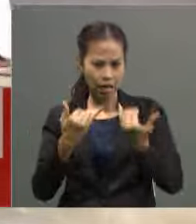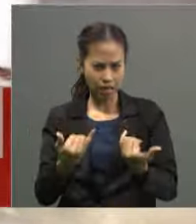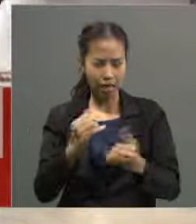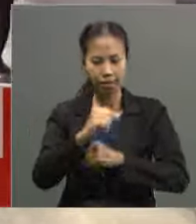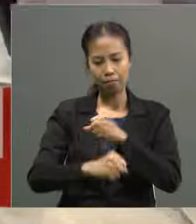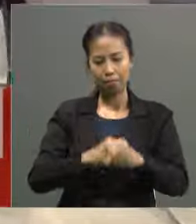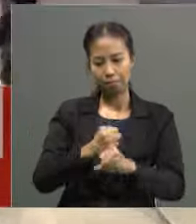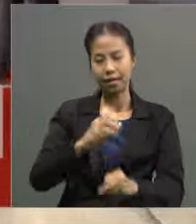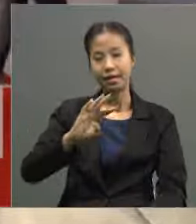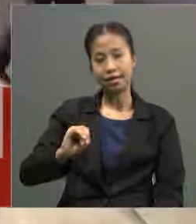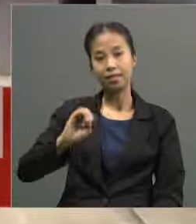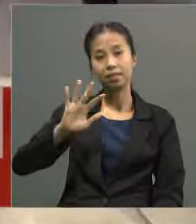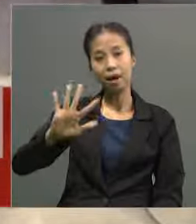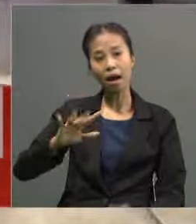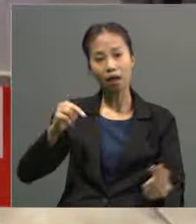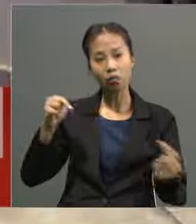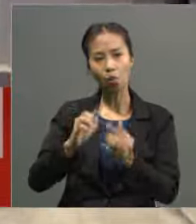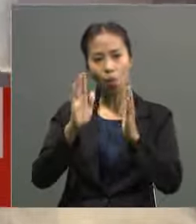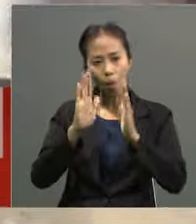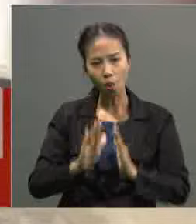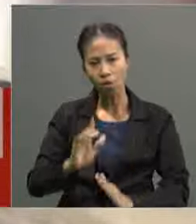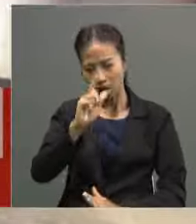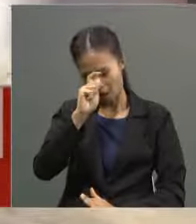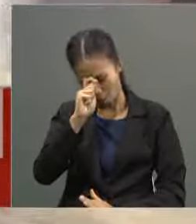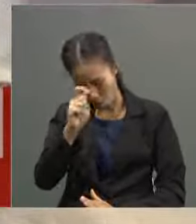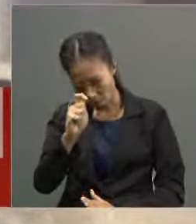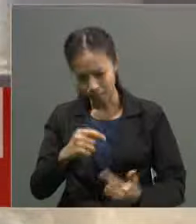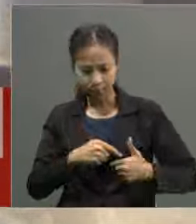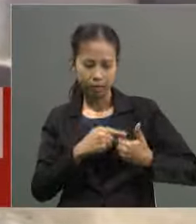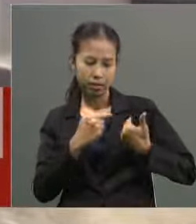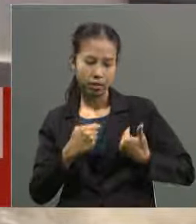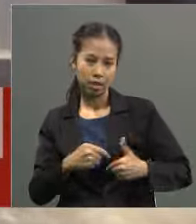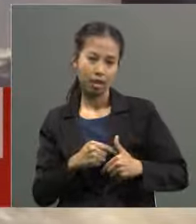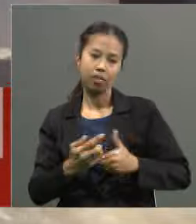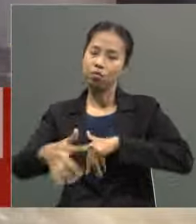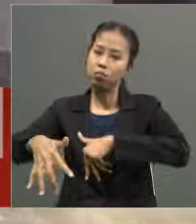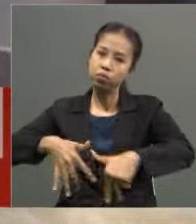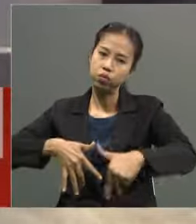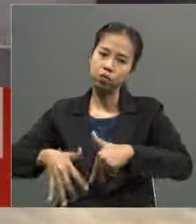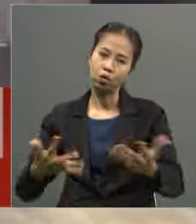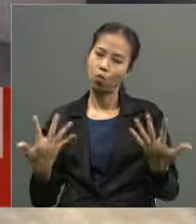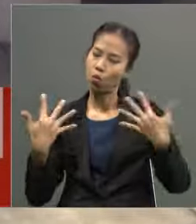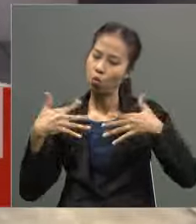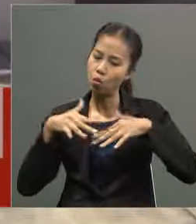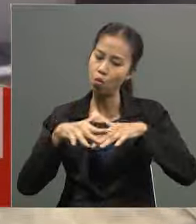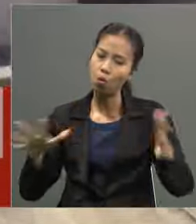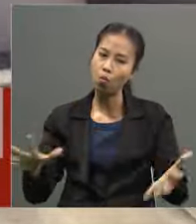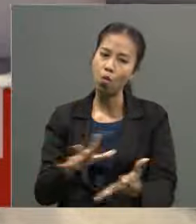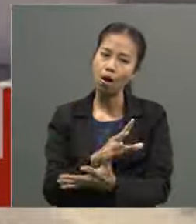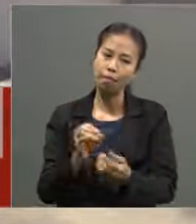ปีแห่งความศรัทธาร่วมร้อยร่วมดวงใจประชาสืบ 3ประเพณีด้วยความ